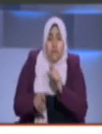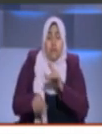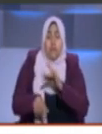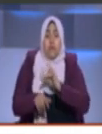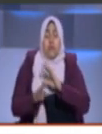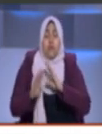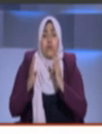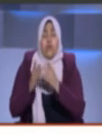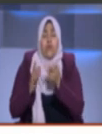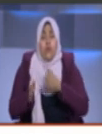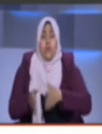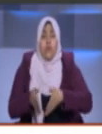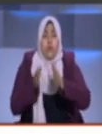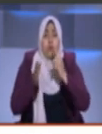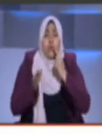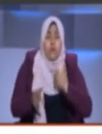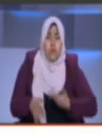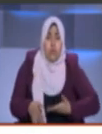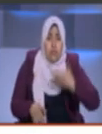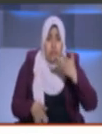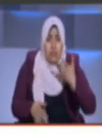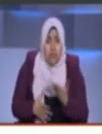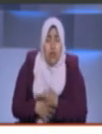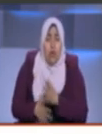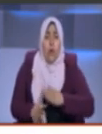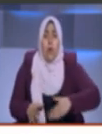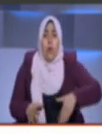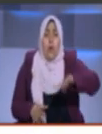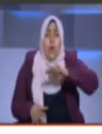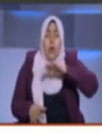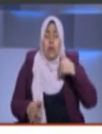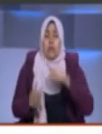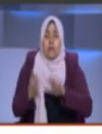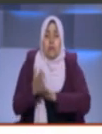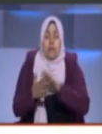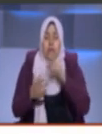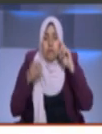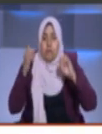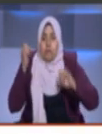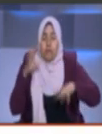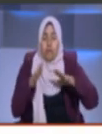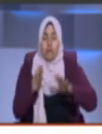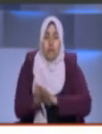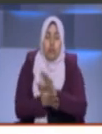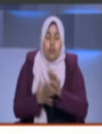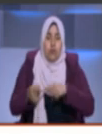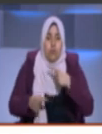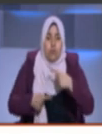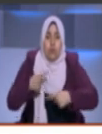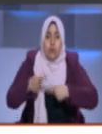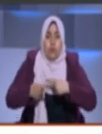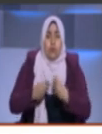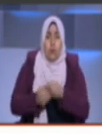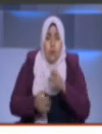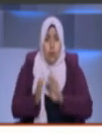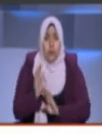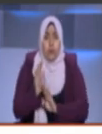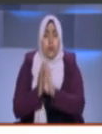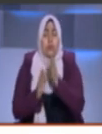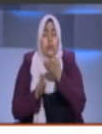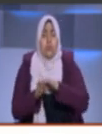او في دور المسنين. يعني هذه الأجواء وبالنسبة لهذا التباطؤ المستمر وعدم وصول إلى